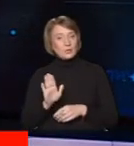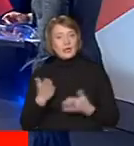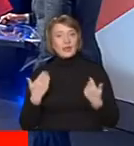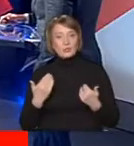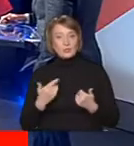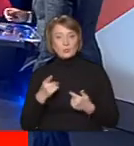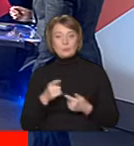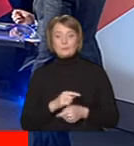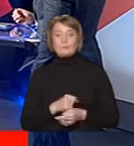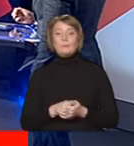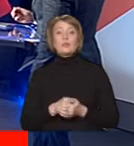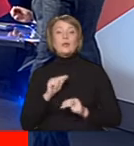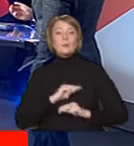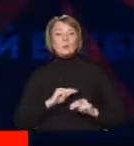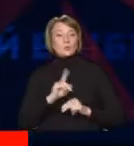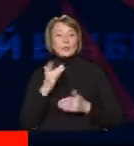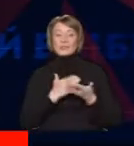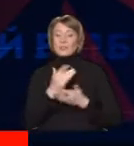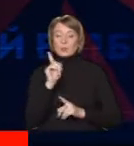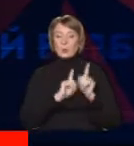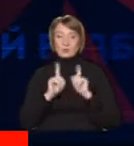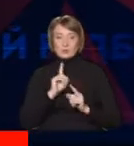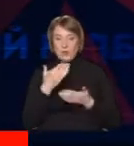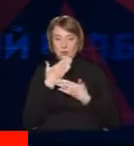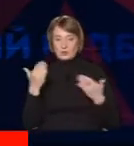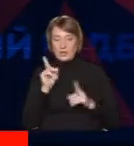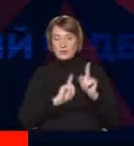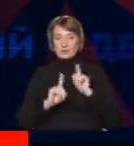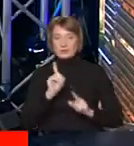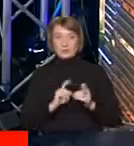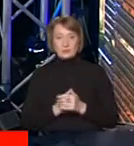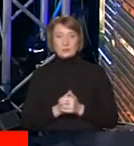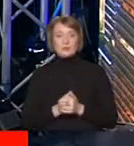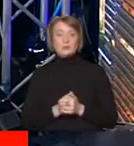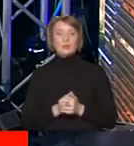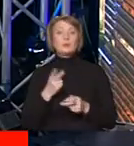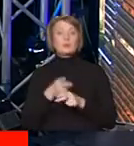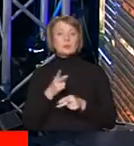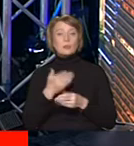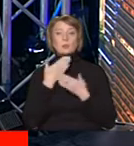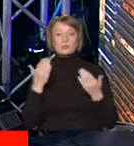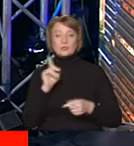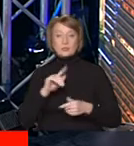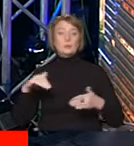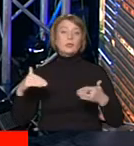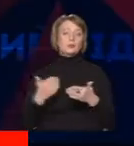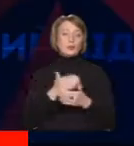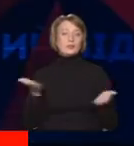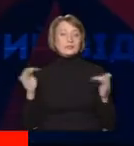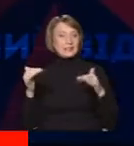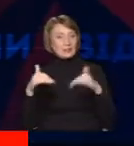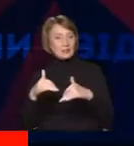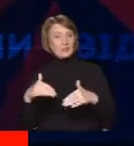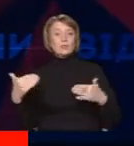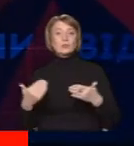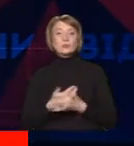вони постійно без канікул працюють. Це не Верховна Рада чи ну, остання таке, сесія так? У нас. Ну, вона перед минулою теж була така остання сесія, потім її знову скликали і знову була передостання. Давайте по